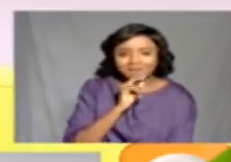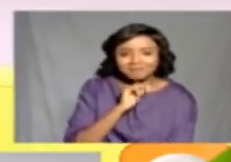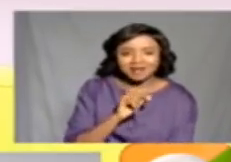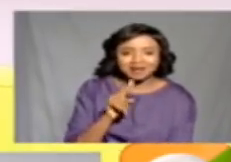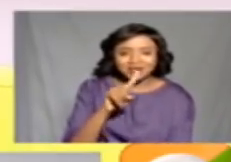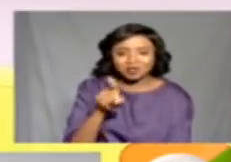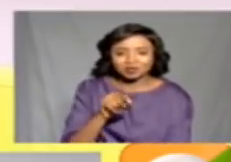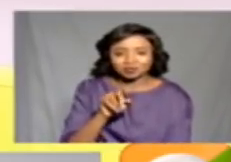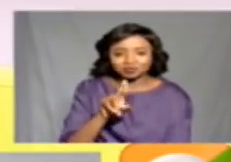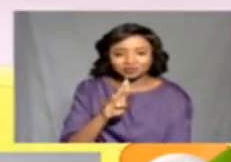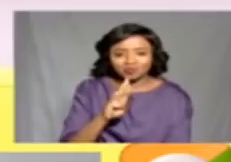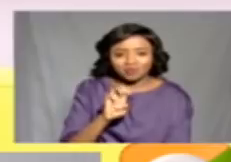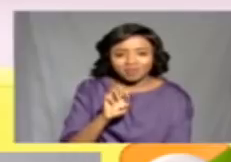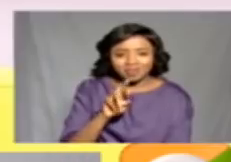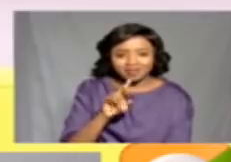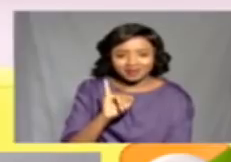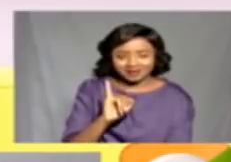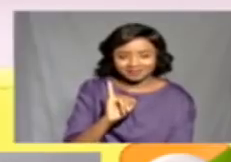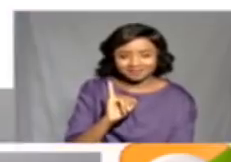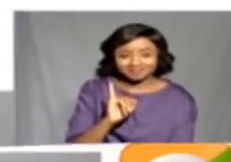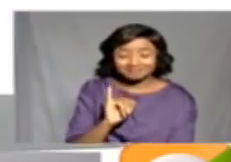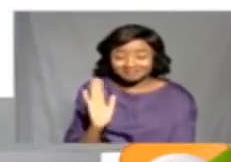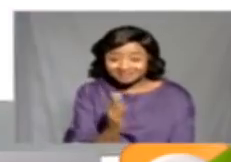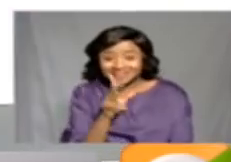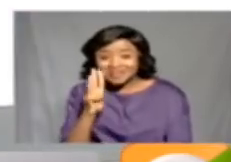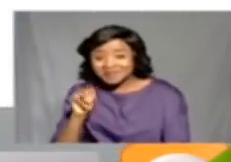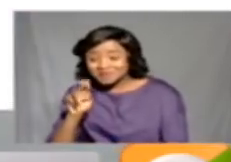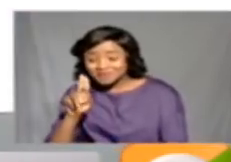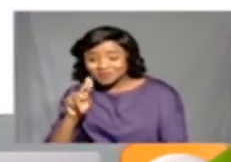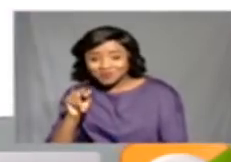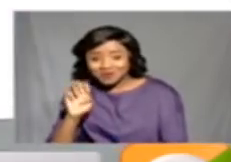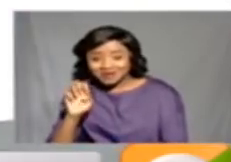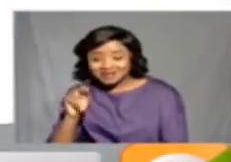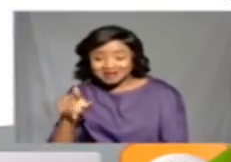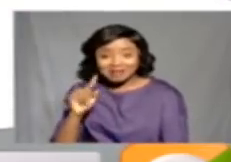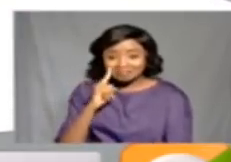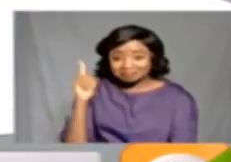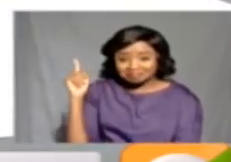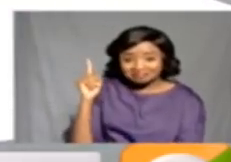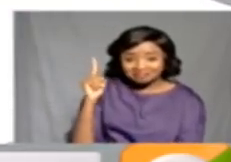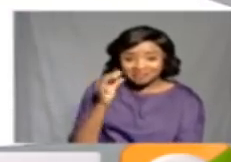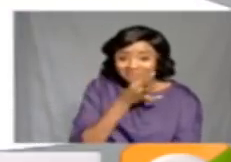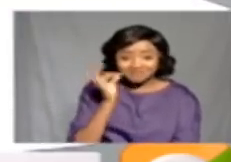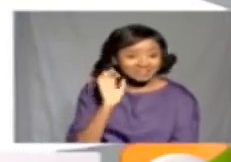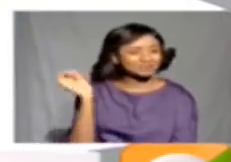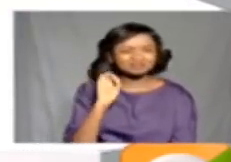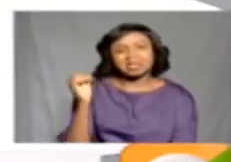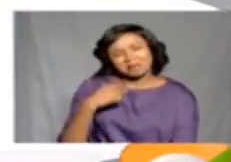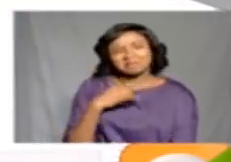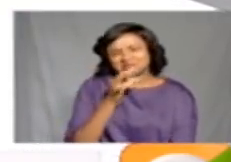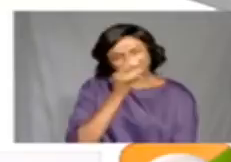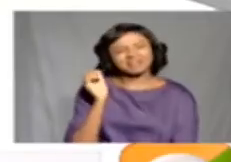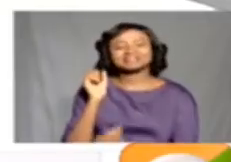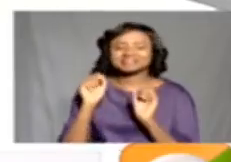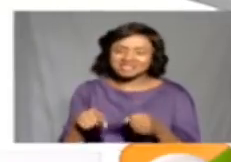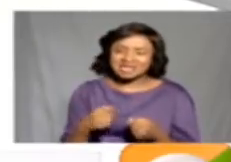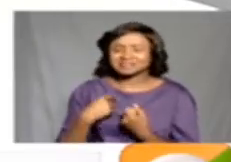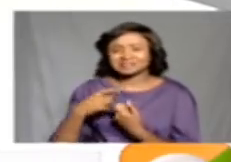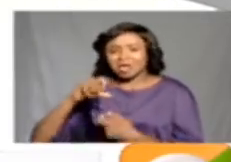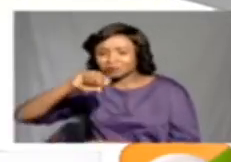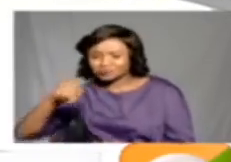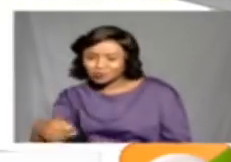Makubuli. Shukrani tazile. Munene wewe ufunge kwa hivyo. Hata sioni. Lakini munene ufunga. Wanafunga usiku. Milango,